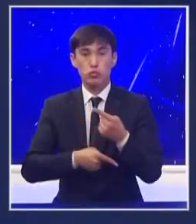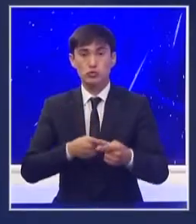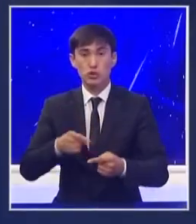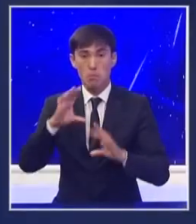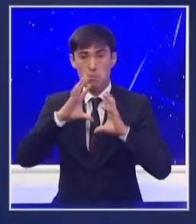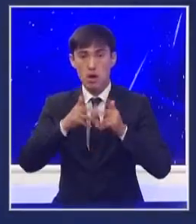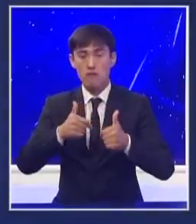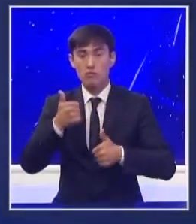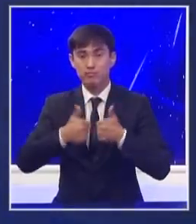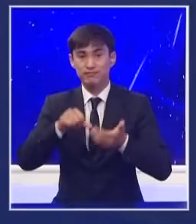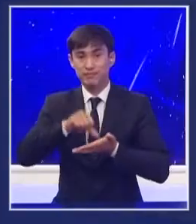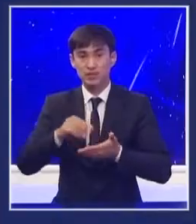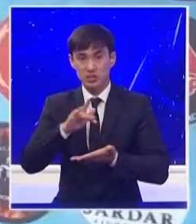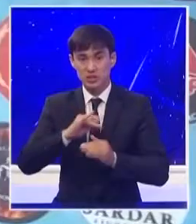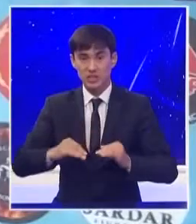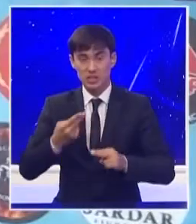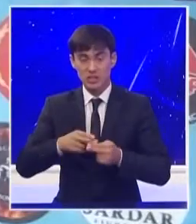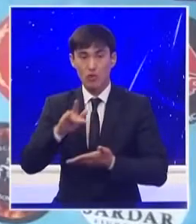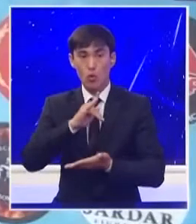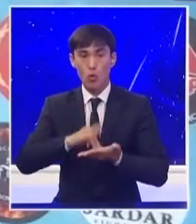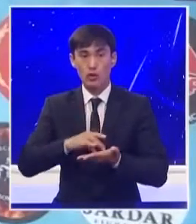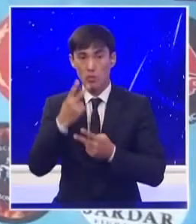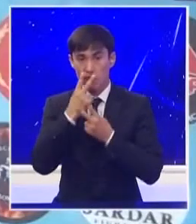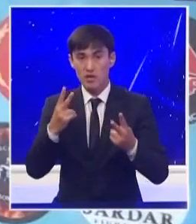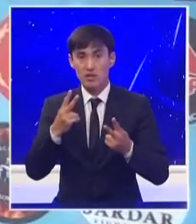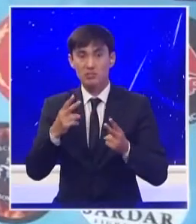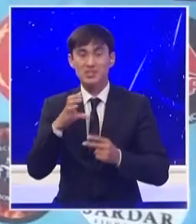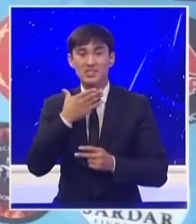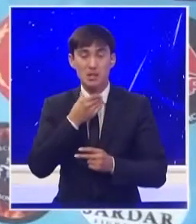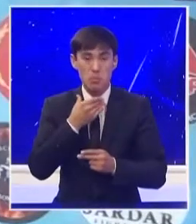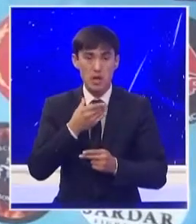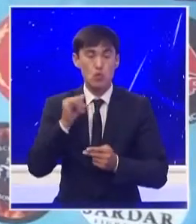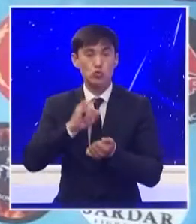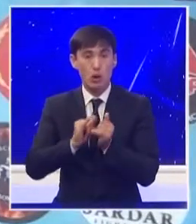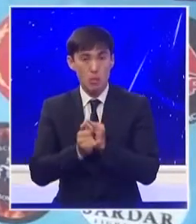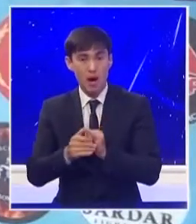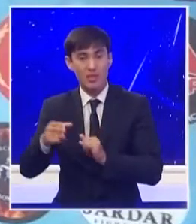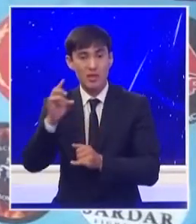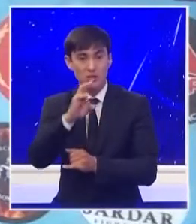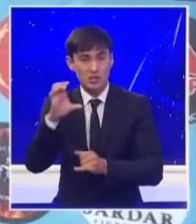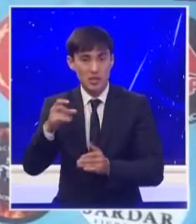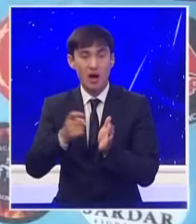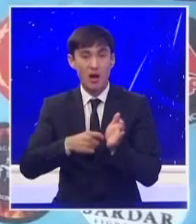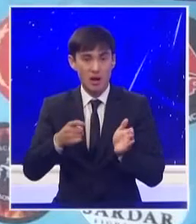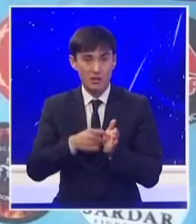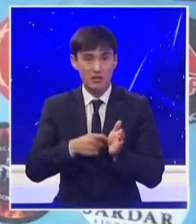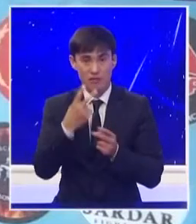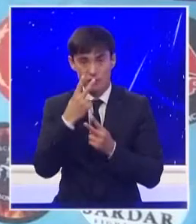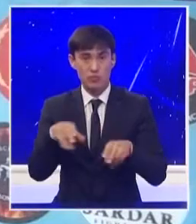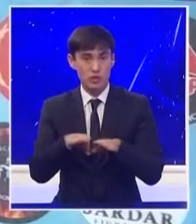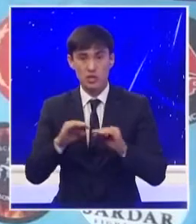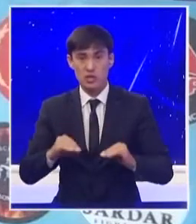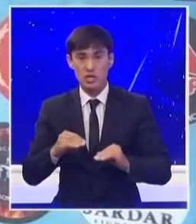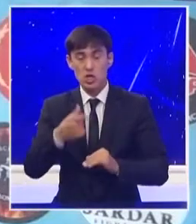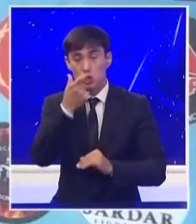арене представляли дети с этого города, чтобы они сказали, там, мы видим там Семипалатинска, Сускамана, Састаны, Караганды, вот такие дети, даже